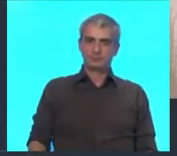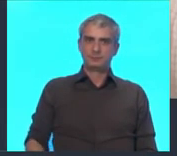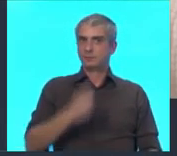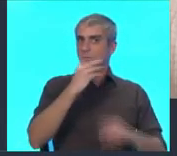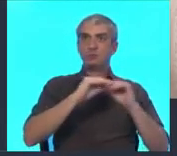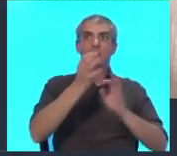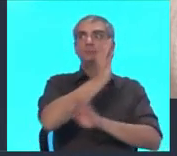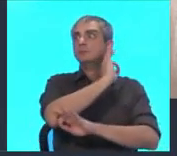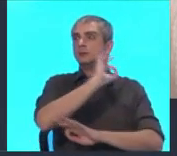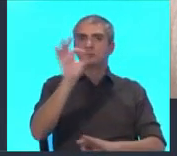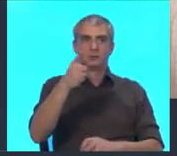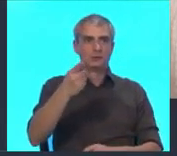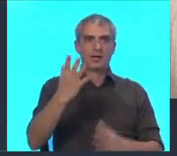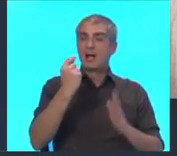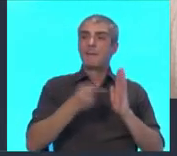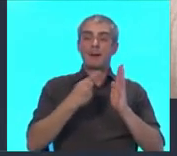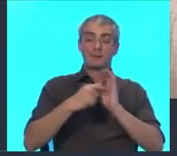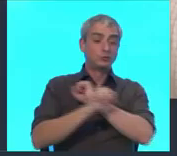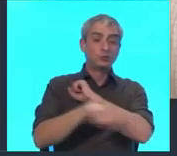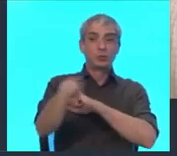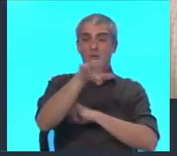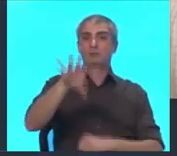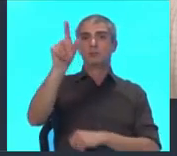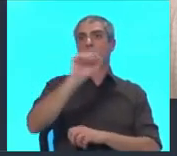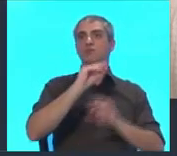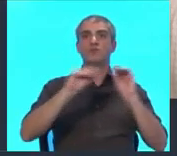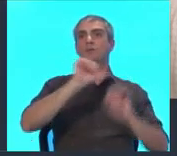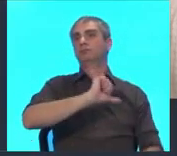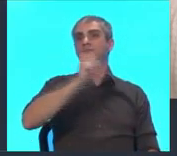מצטיין, נבחר כמה פעמים על ידי הסטודנטים כמורה מצטיין,